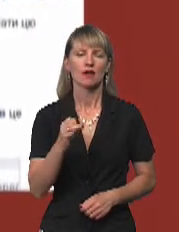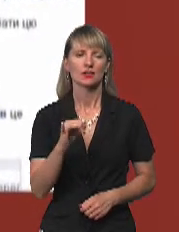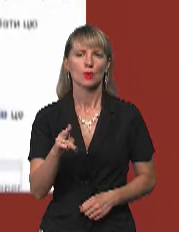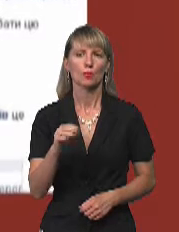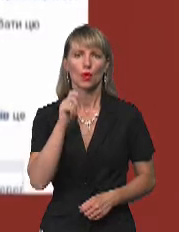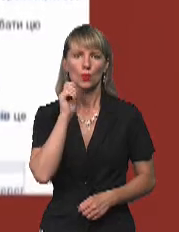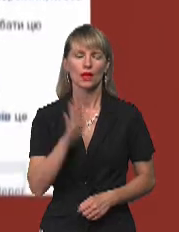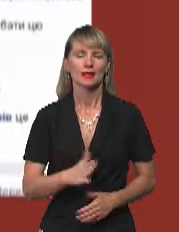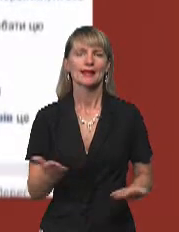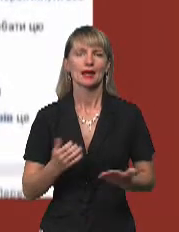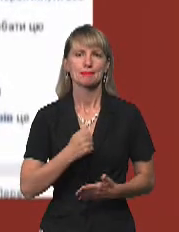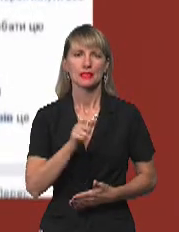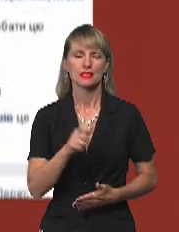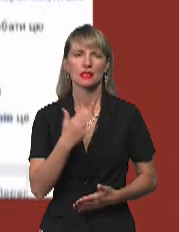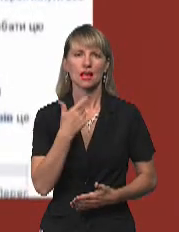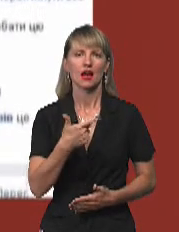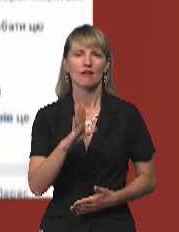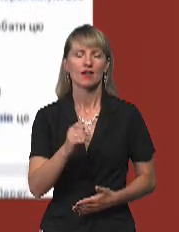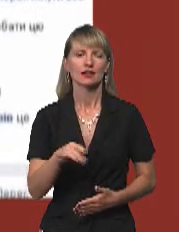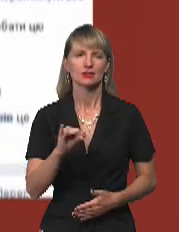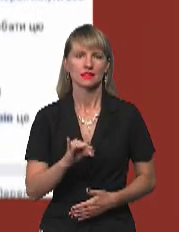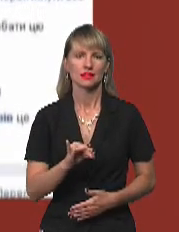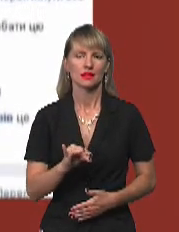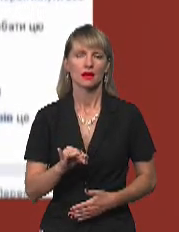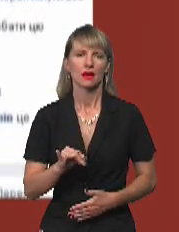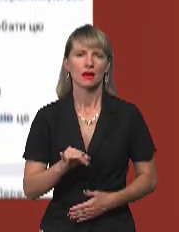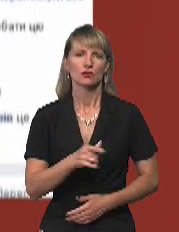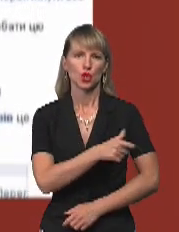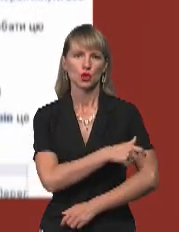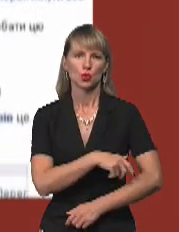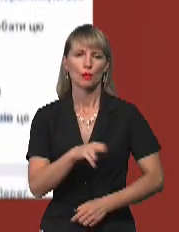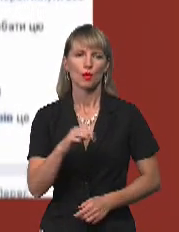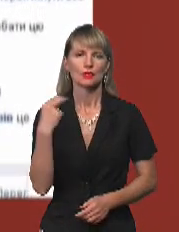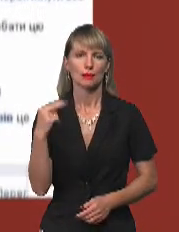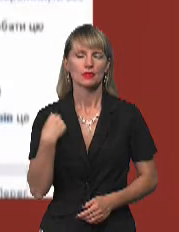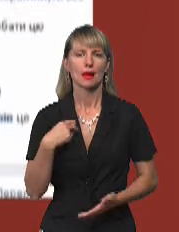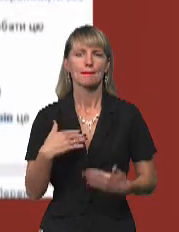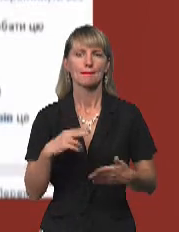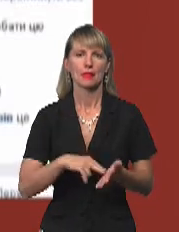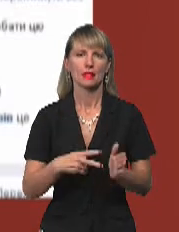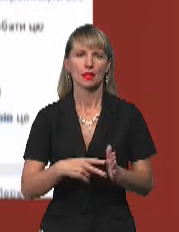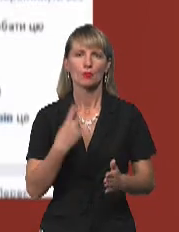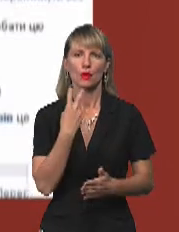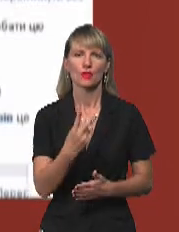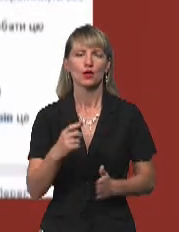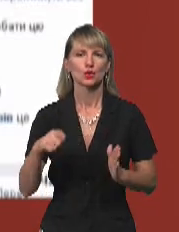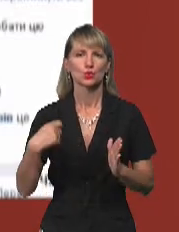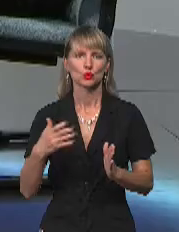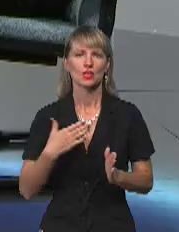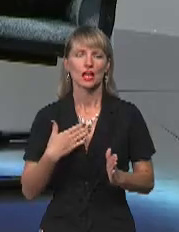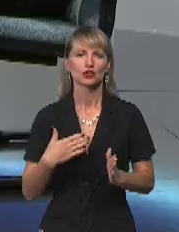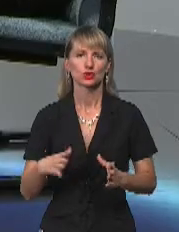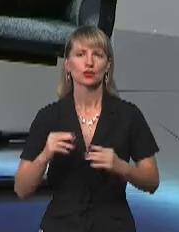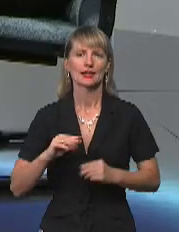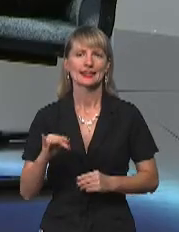Проте, як бійці Національної гвардії патрулюють Запоріжжя, я пропоную подивитися сюжет наших